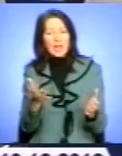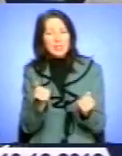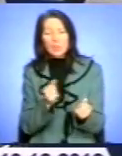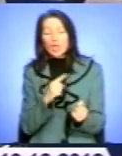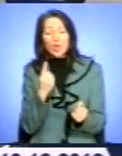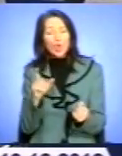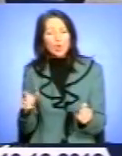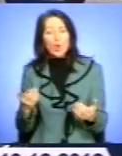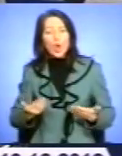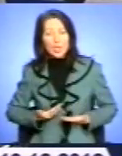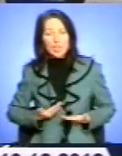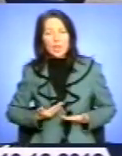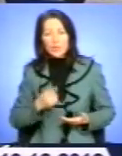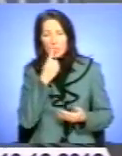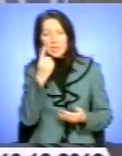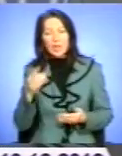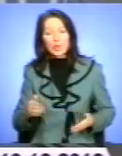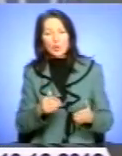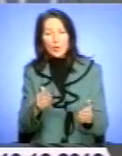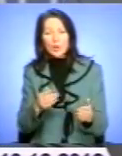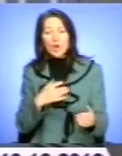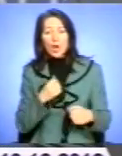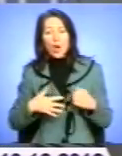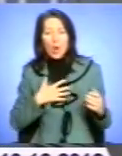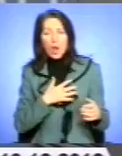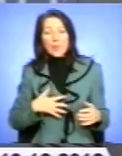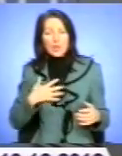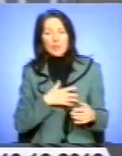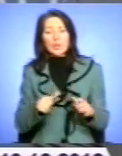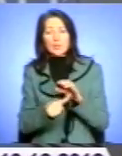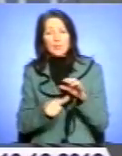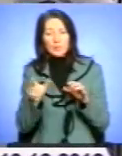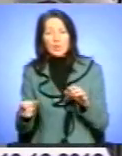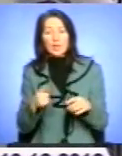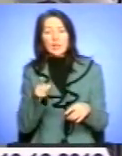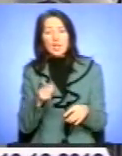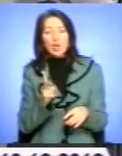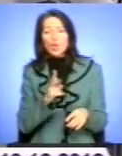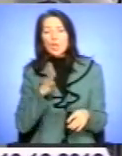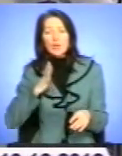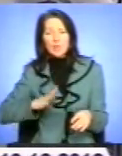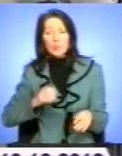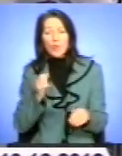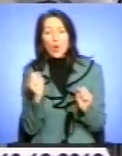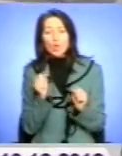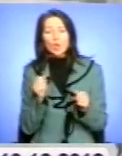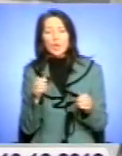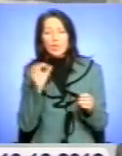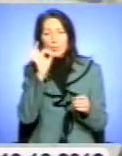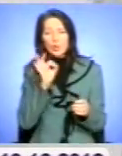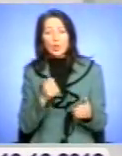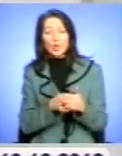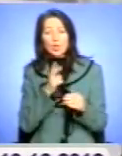Крім того, в уряді переймаються через безхатченків та й просто тих, хто не витримує холодної температури. До кінця тижня в усіх регіонах має бути створено